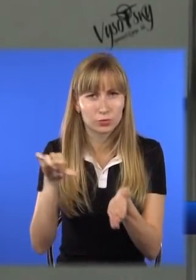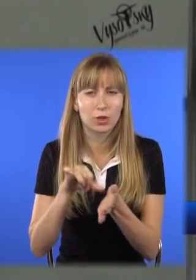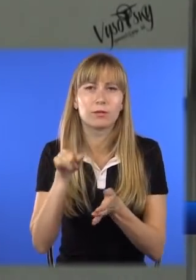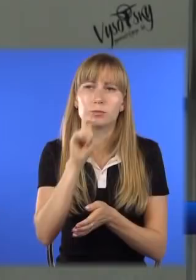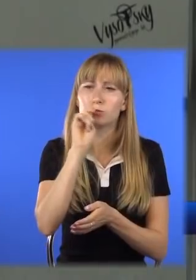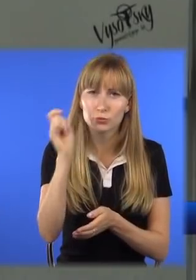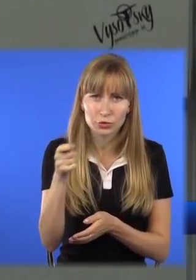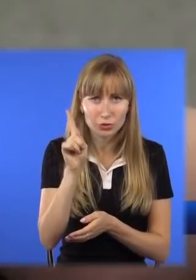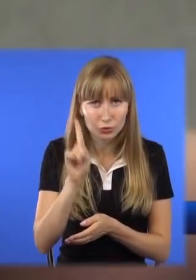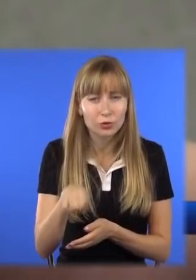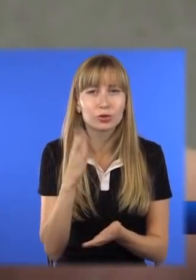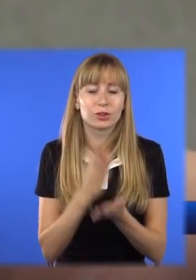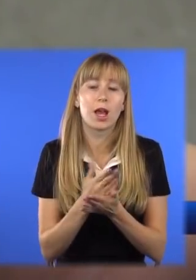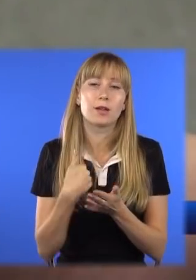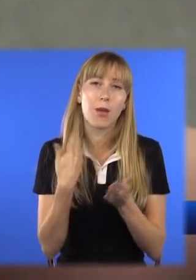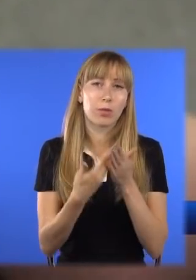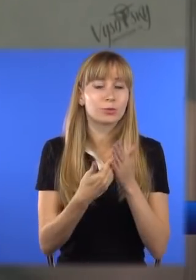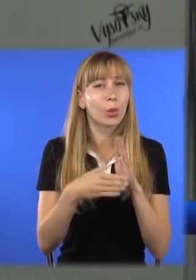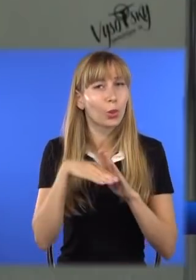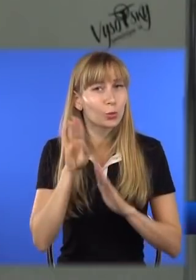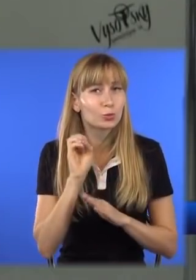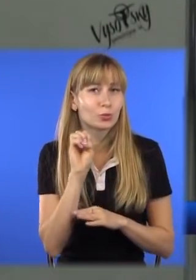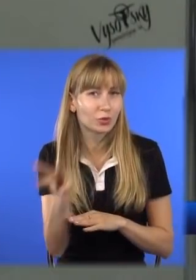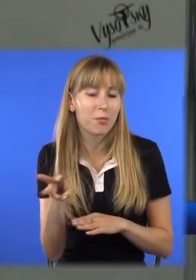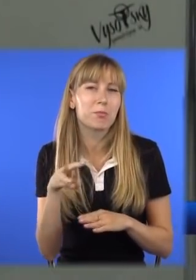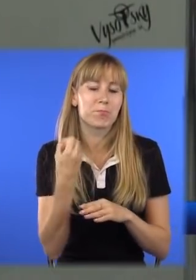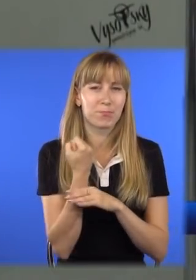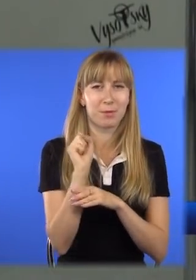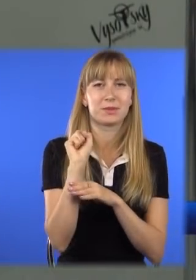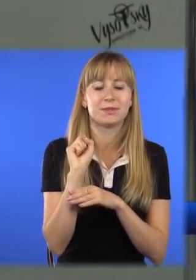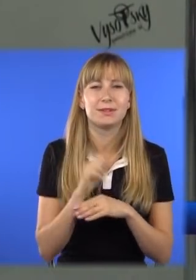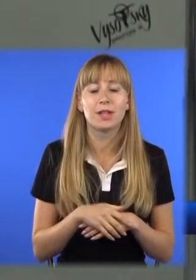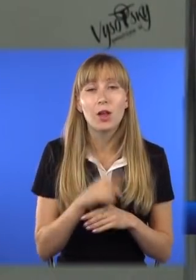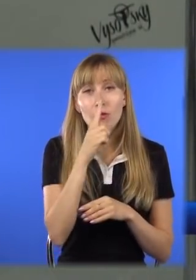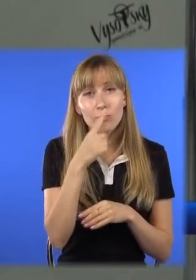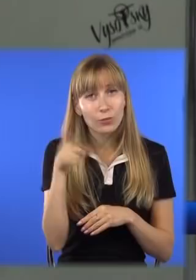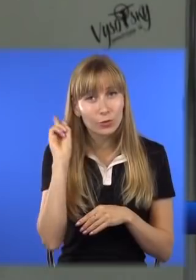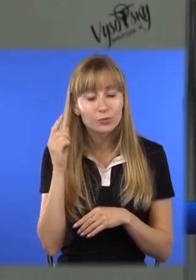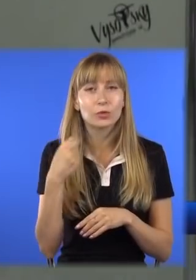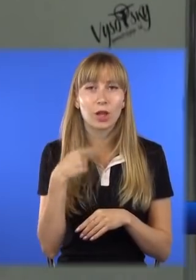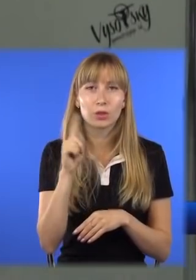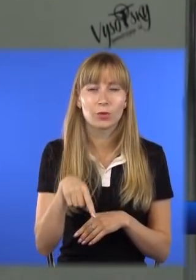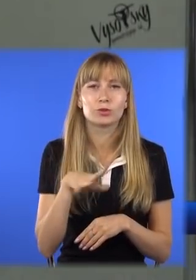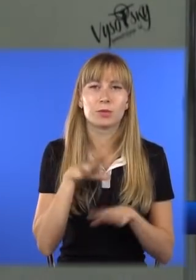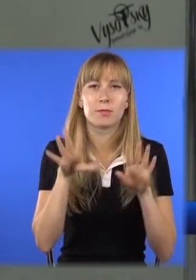лучше и победила. В прошлом году я тоже была в Словакии и